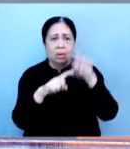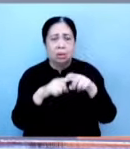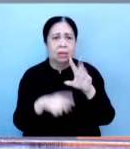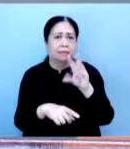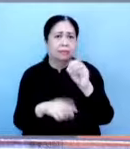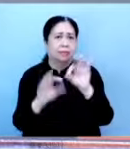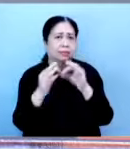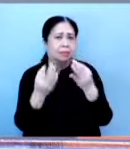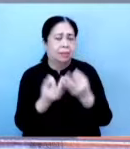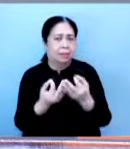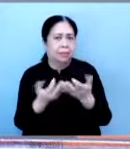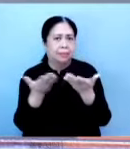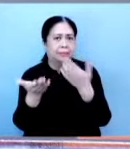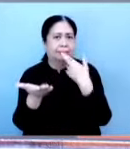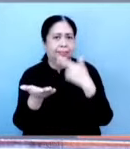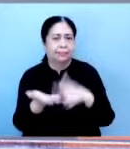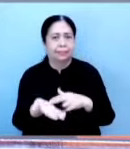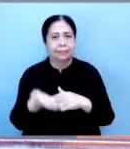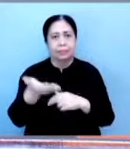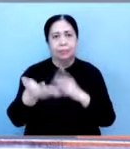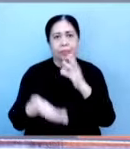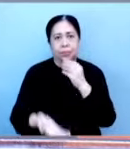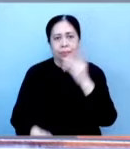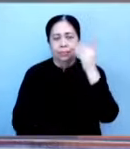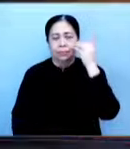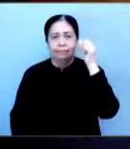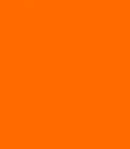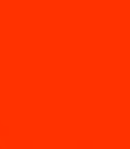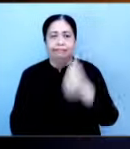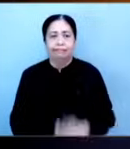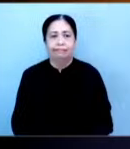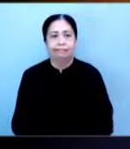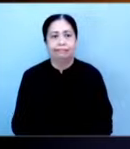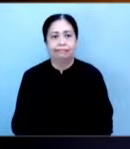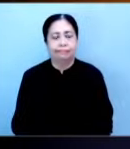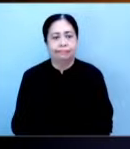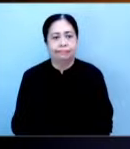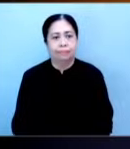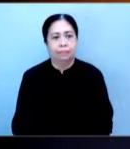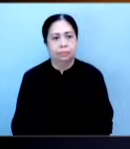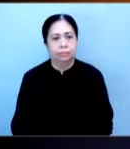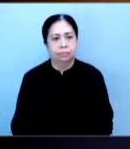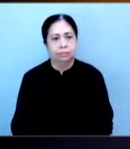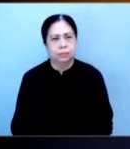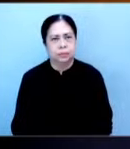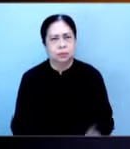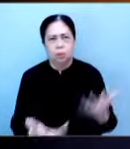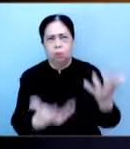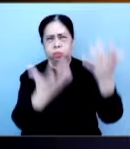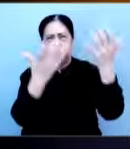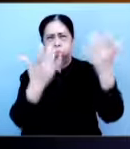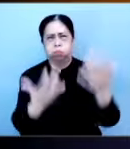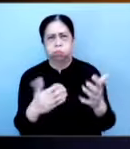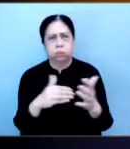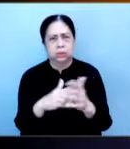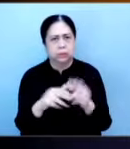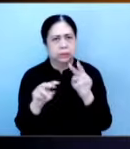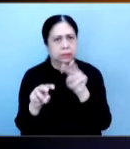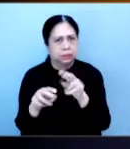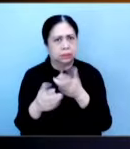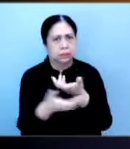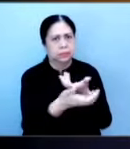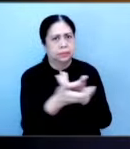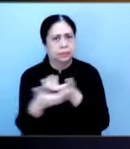pamilya nasa frontline ng balitang iyan si dve abuel nagngangalit na apoy na naman ang Inabutan ng mga bumbero